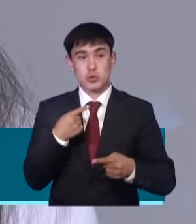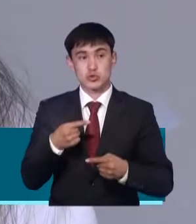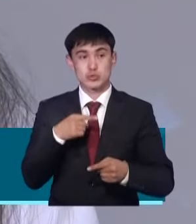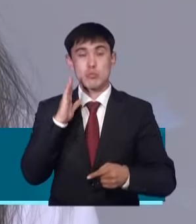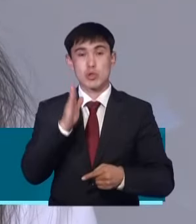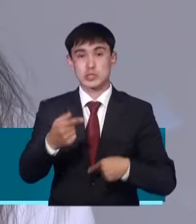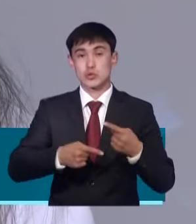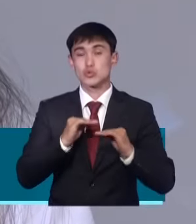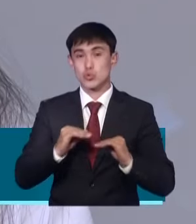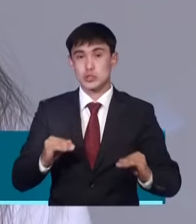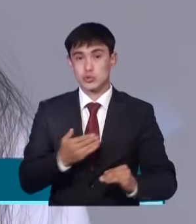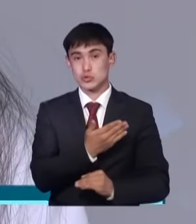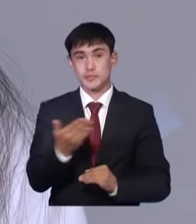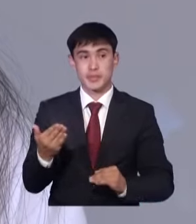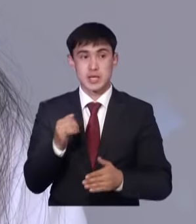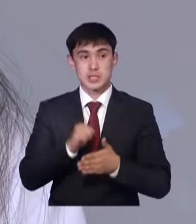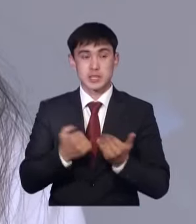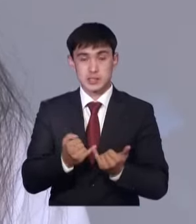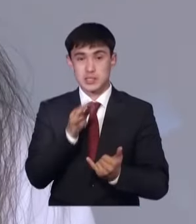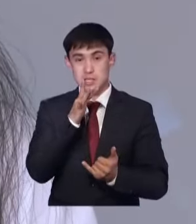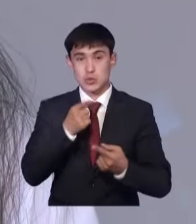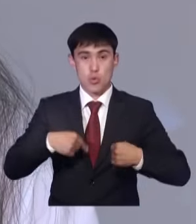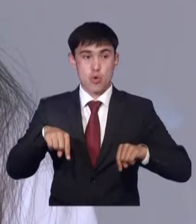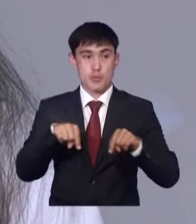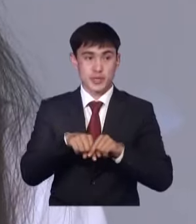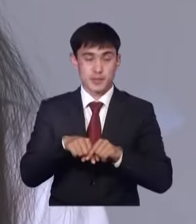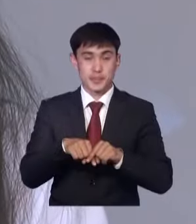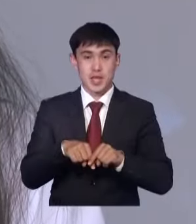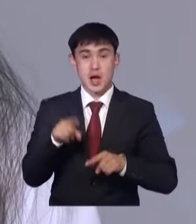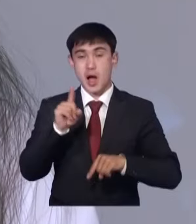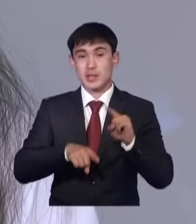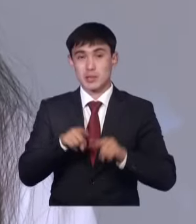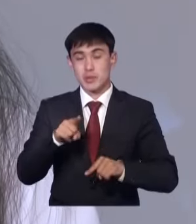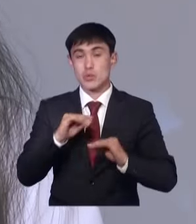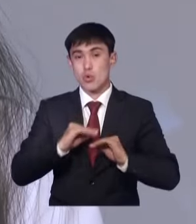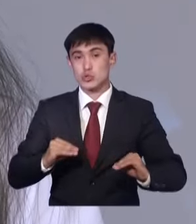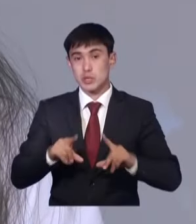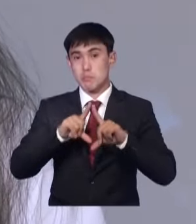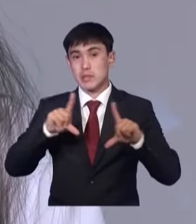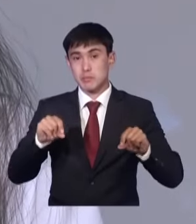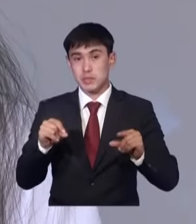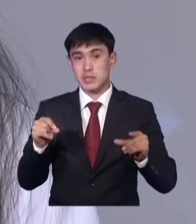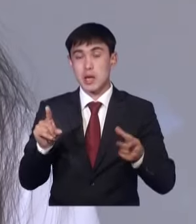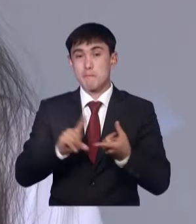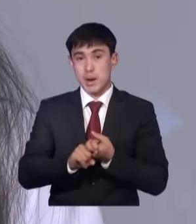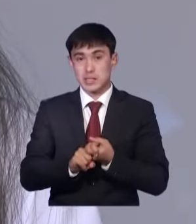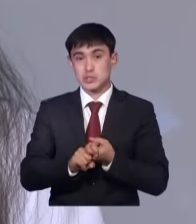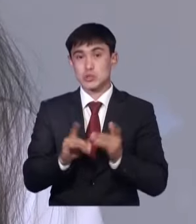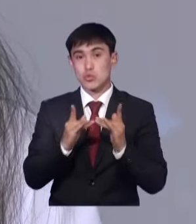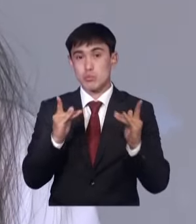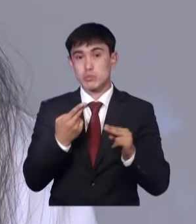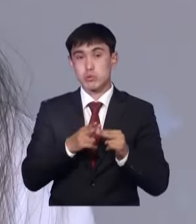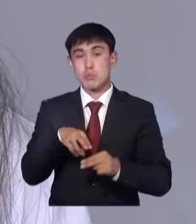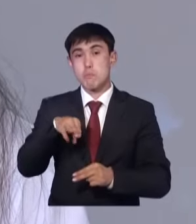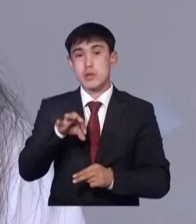болашақ үшін, оқушылар үшін. Себебі қазіргі таңдағы қоғамды ата-анамен, оқушымен, мектеппен барлығын байланыстырушы көпір бұл ментор